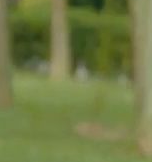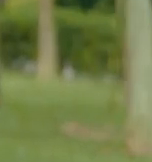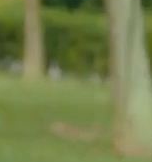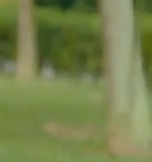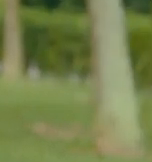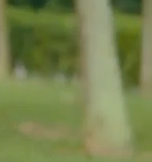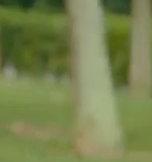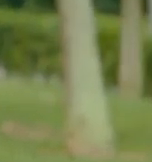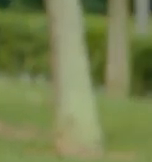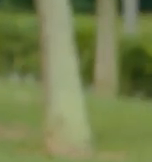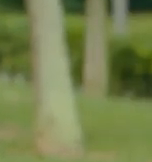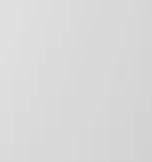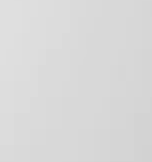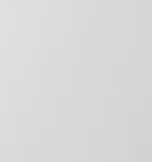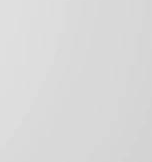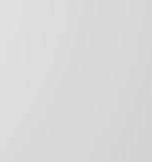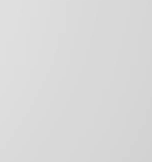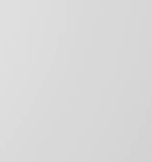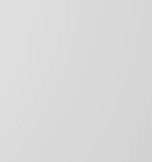Wilayah persekutuan untuk semua.